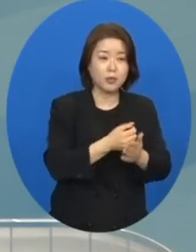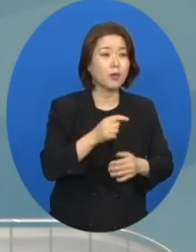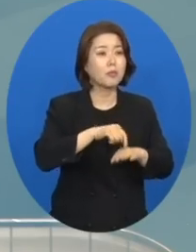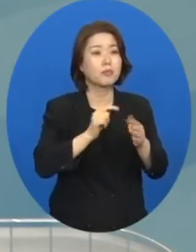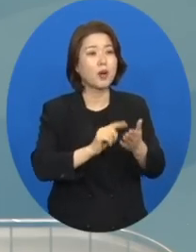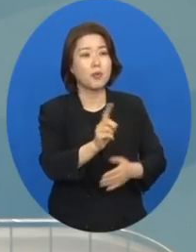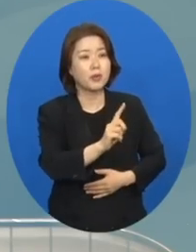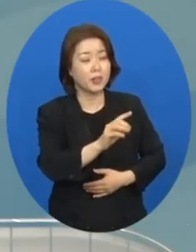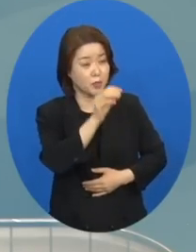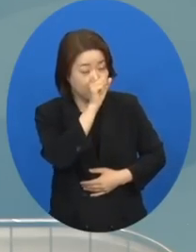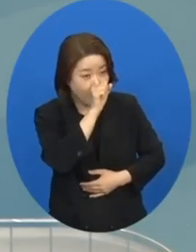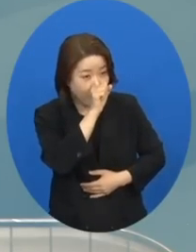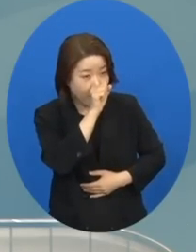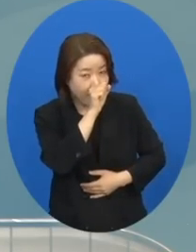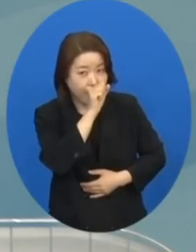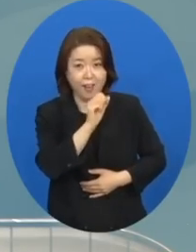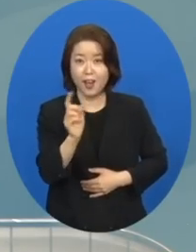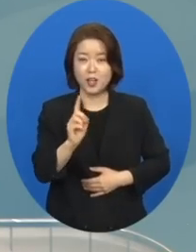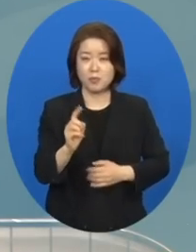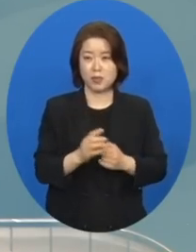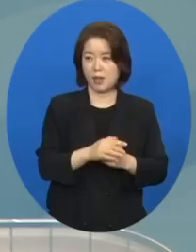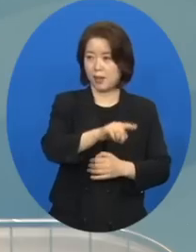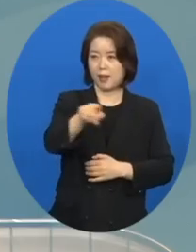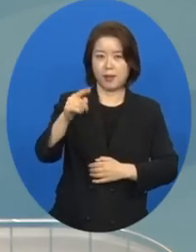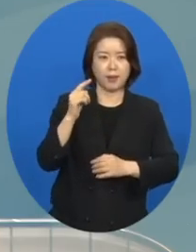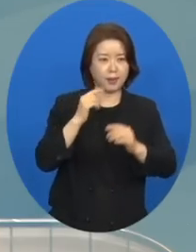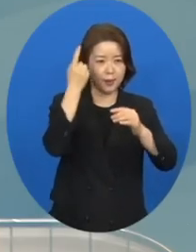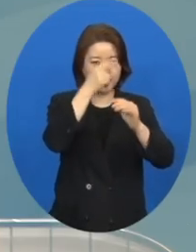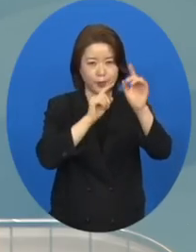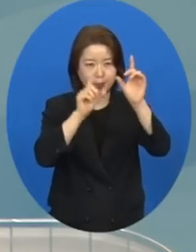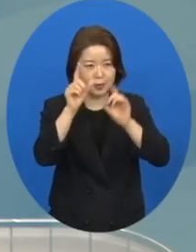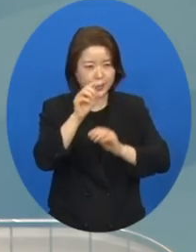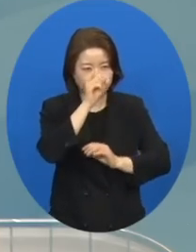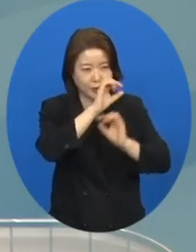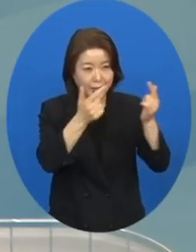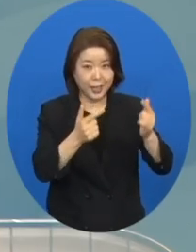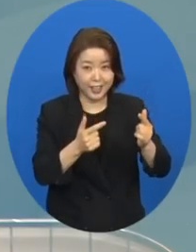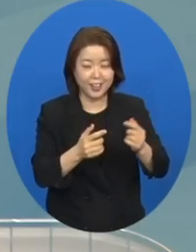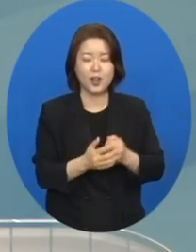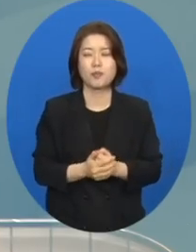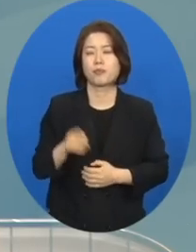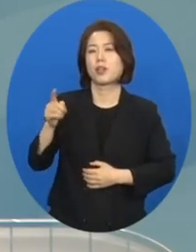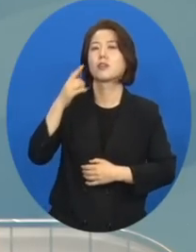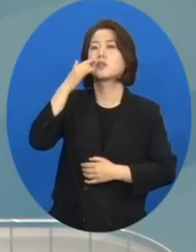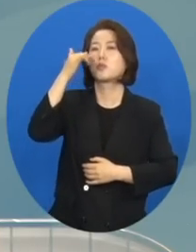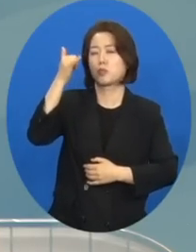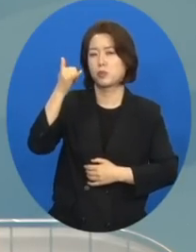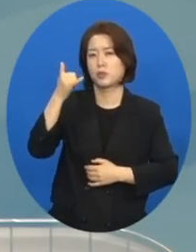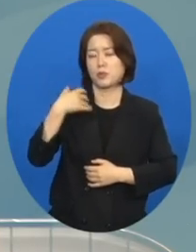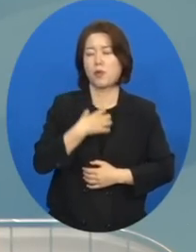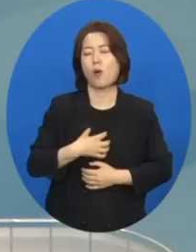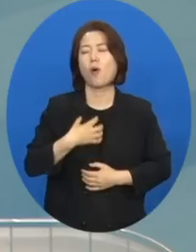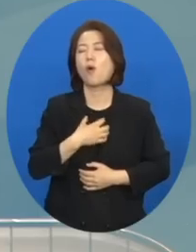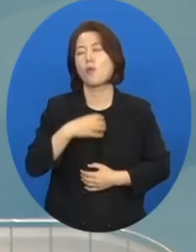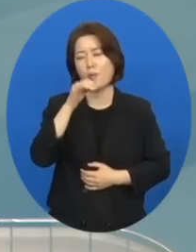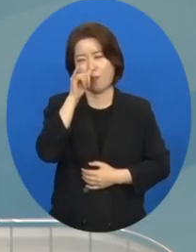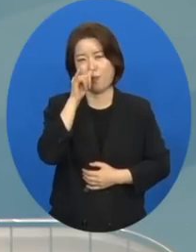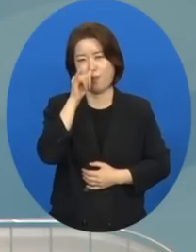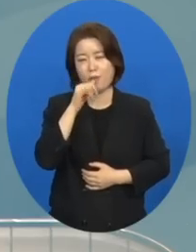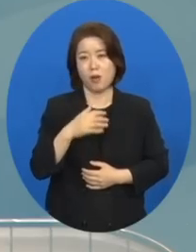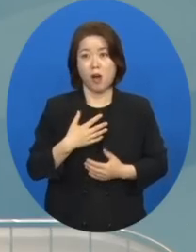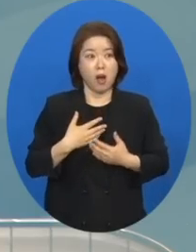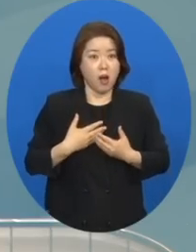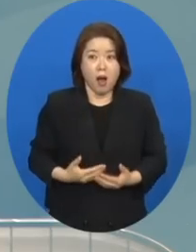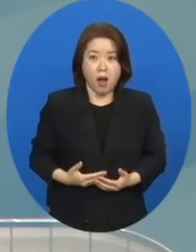좋으시겠습니다 까 표정이 별로 안 좋아요 지금 에 그 부모님도 요 좀 걱정이 되었어요 가슴